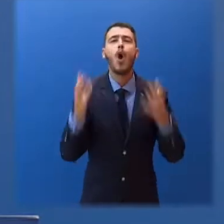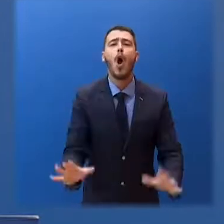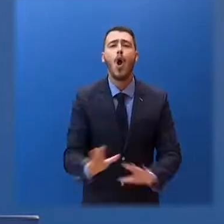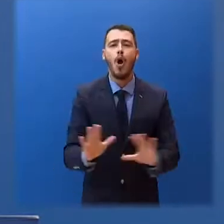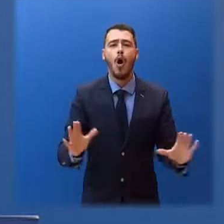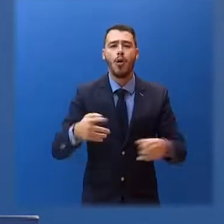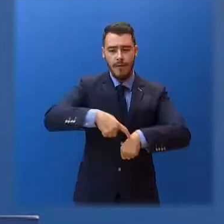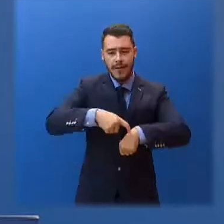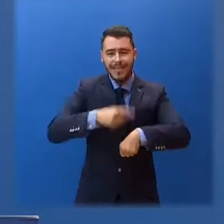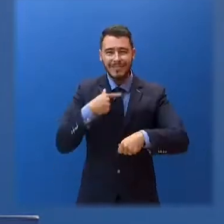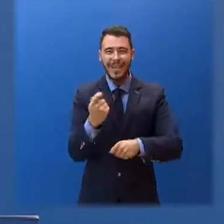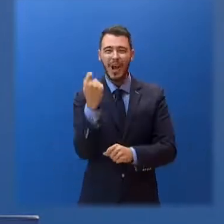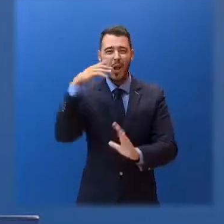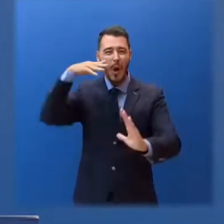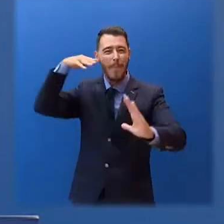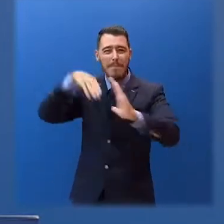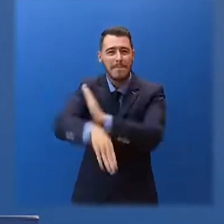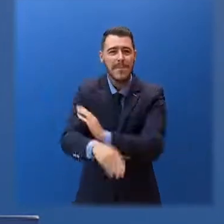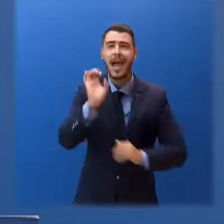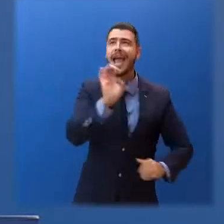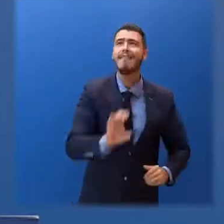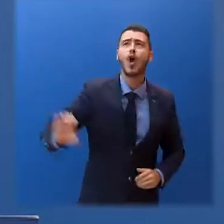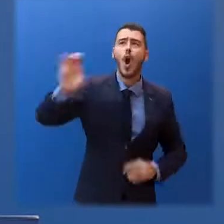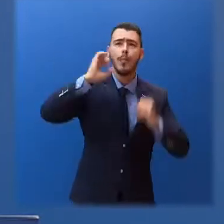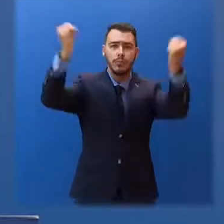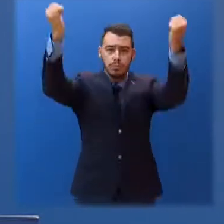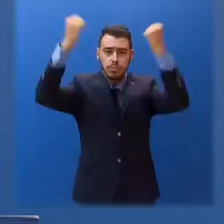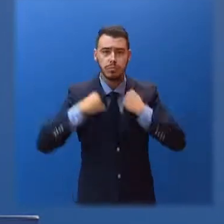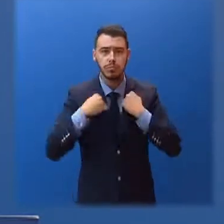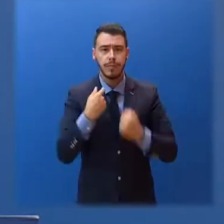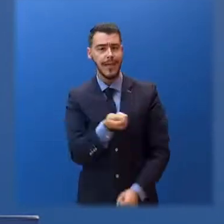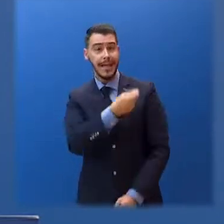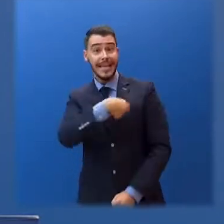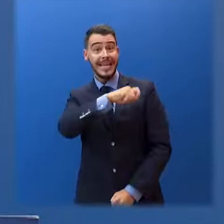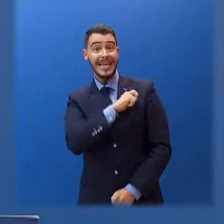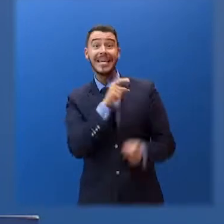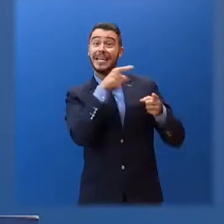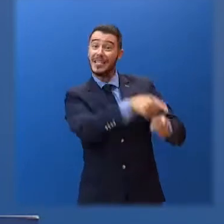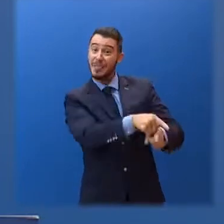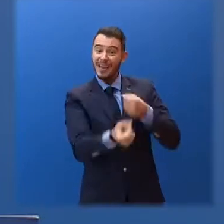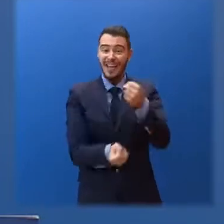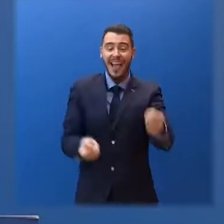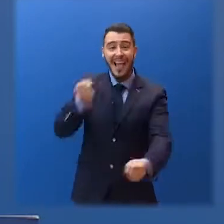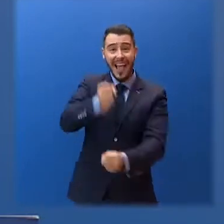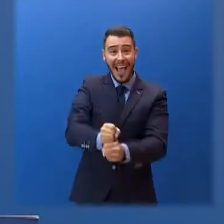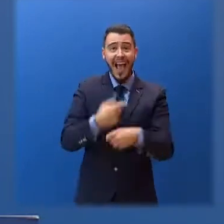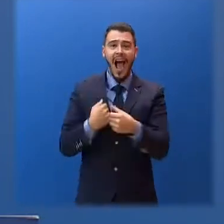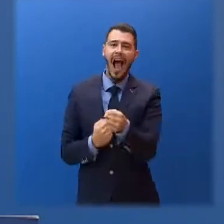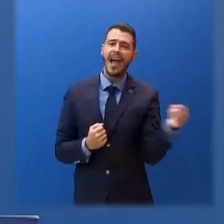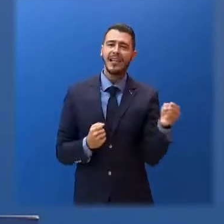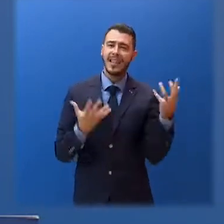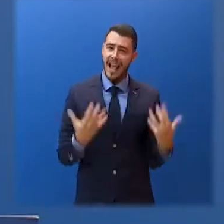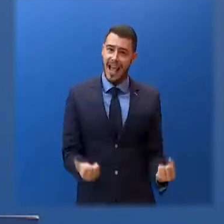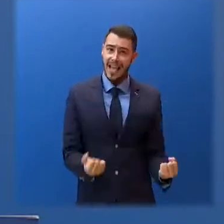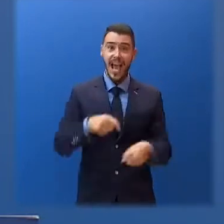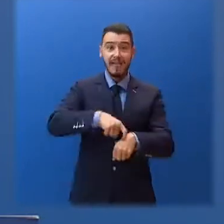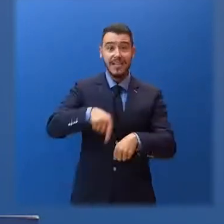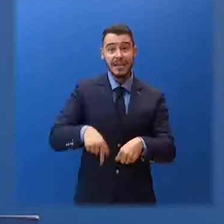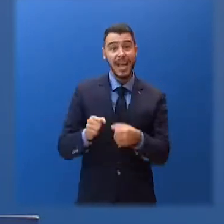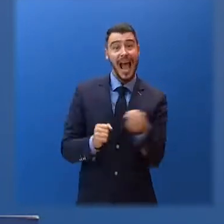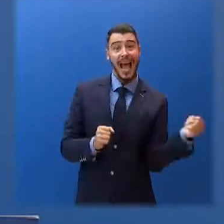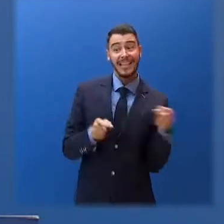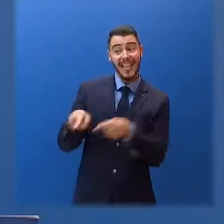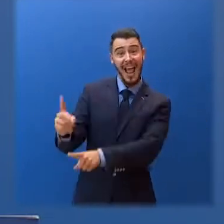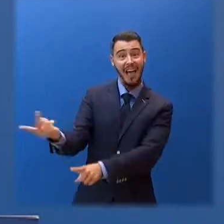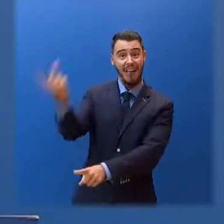όταν η μεγαλύτερη βουτιά έγινε στην Ισπανία, όπου συγκυβερνούν σύντροφοί τους με τους οποίους αγκαλιάζονταν μέχρι πρότινος. Με τα δεδομένα